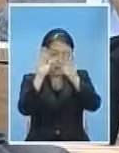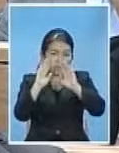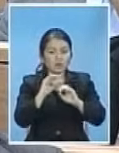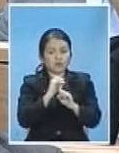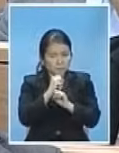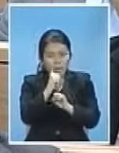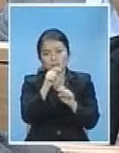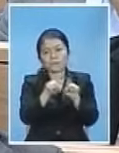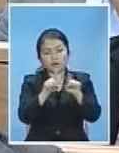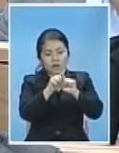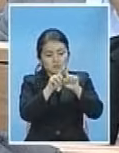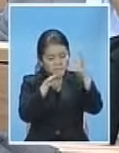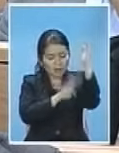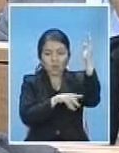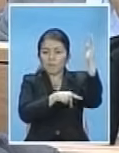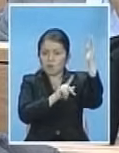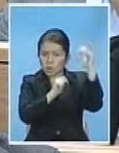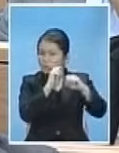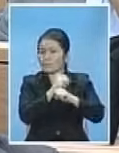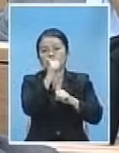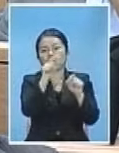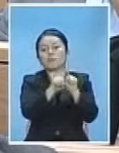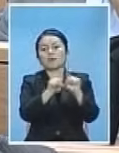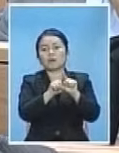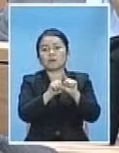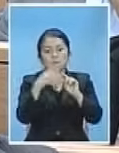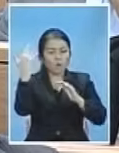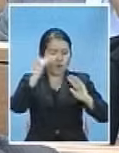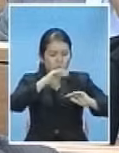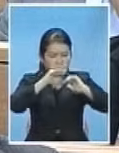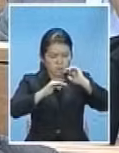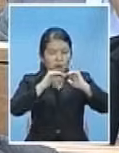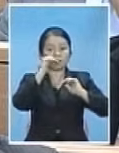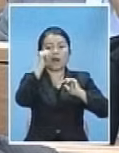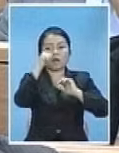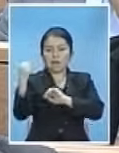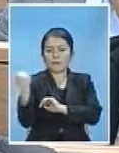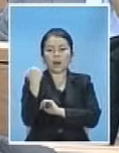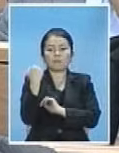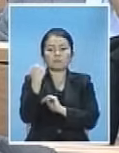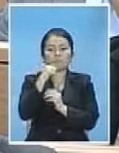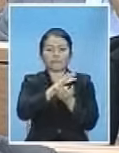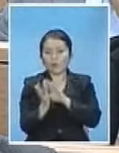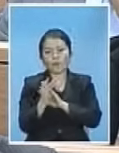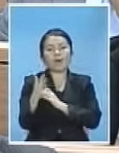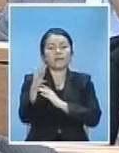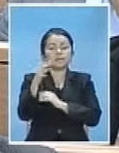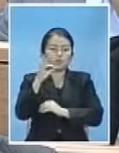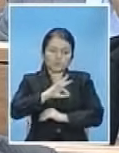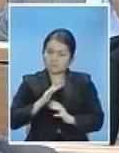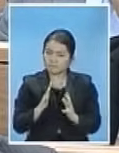ได้ปัตตานีทำได้มันเมืองเนี่ยก็เคยรุ่งเรืองเมื่อวันหนึ่งเขาสูญเสียอำนาจไปเขาไม่